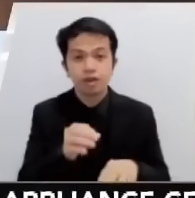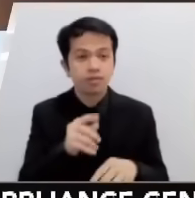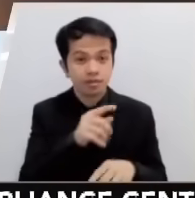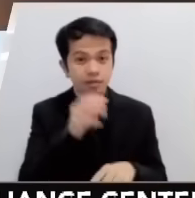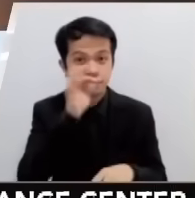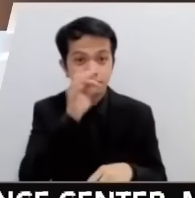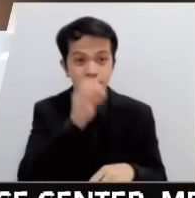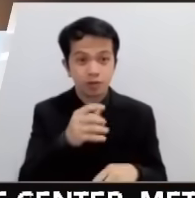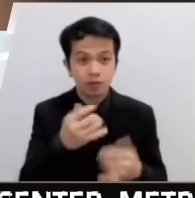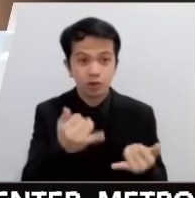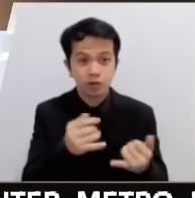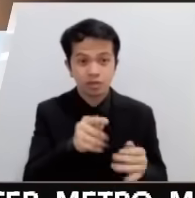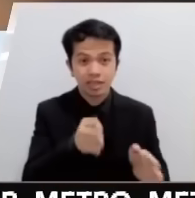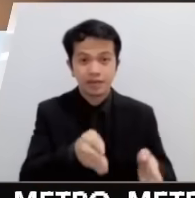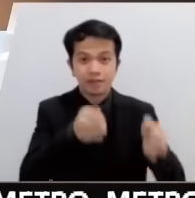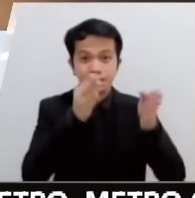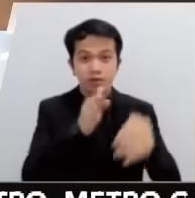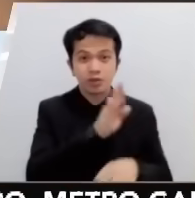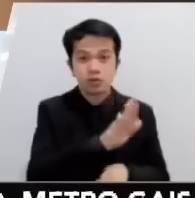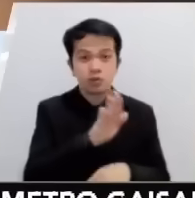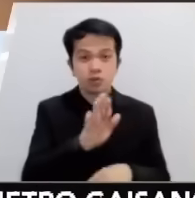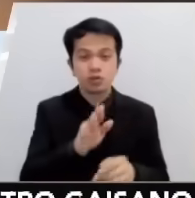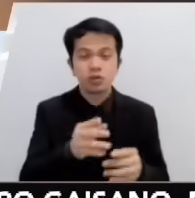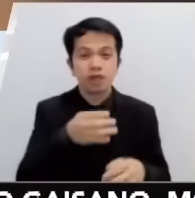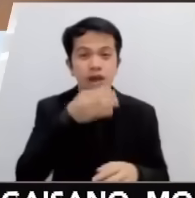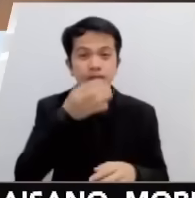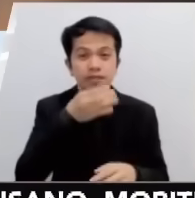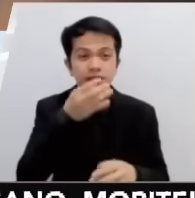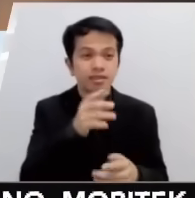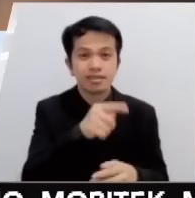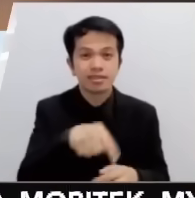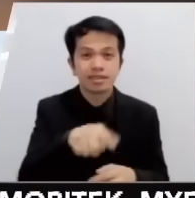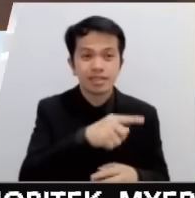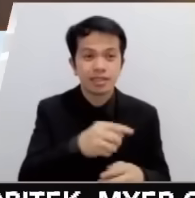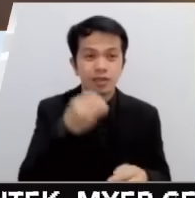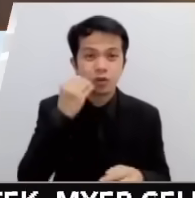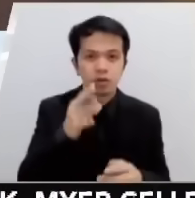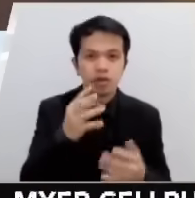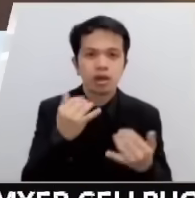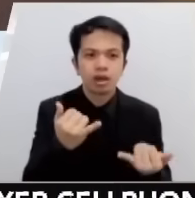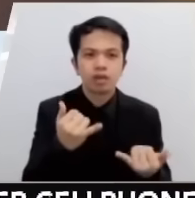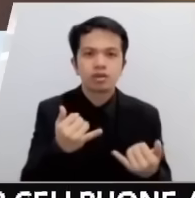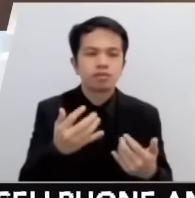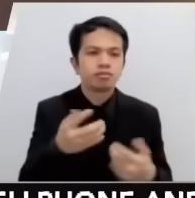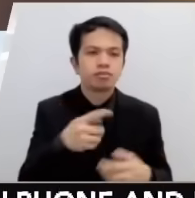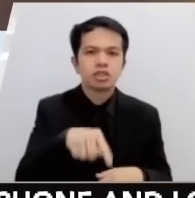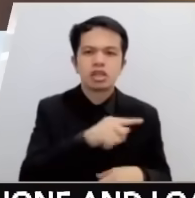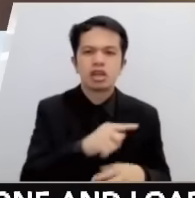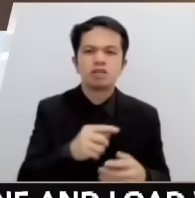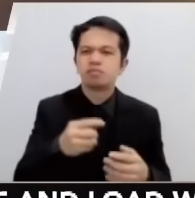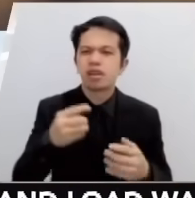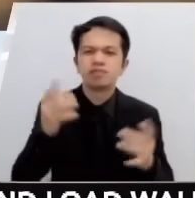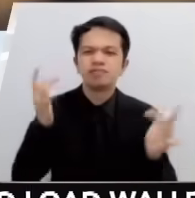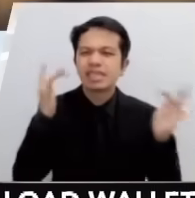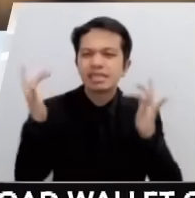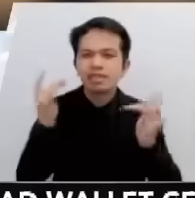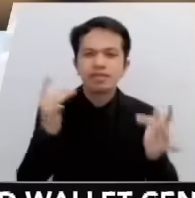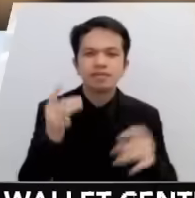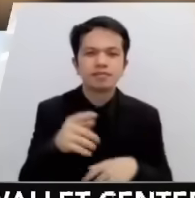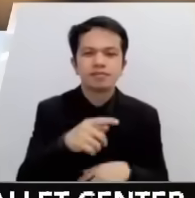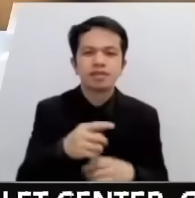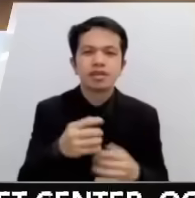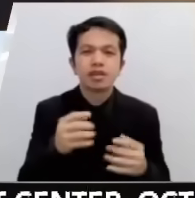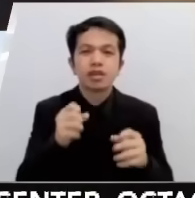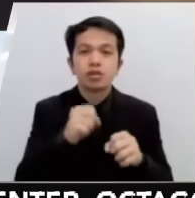isang building sa may cafeteria ah na sila po ay Papauwiin na naging rockos po sila sobrang ingay and so on and so forth to ao na